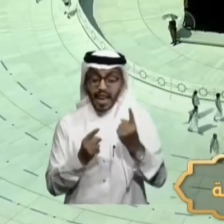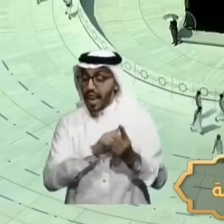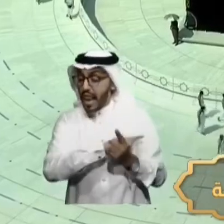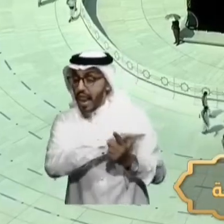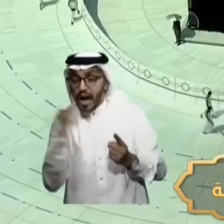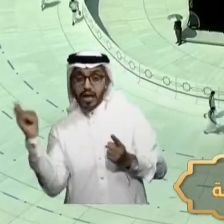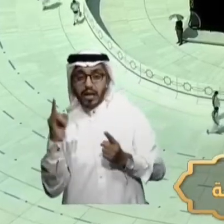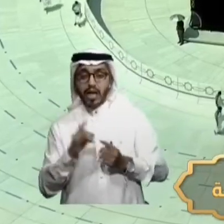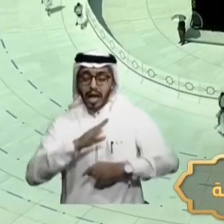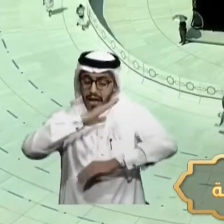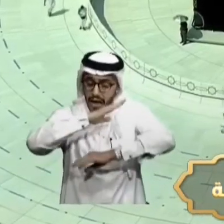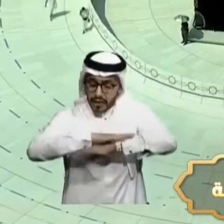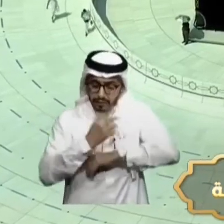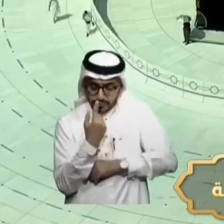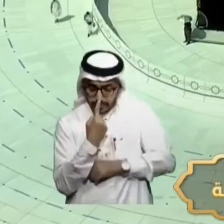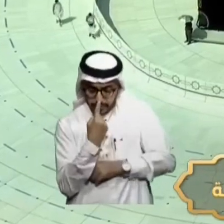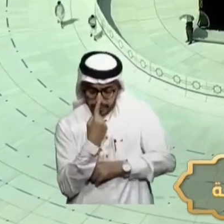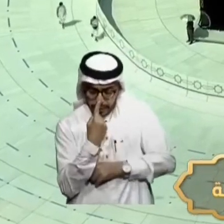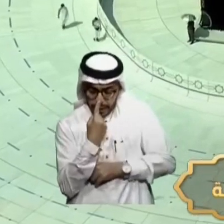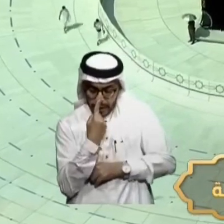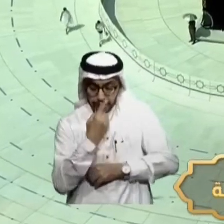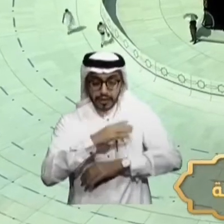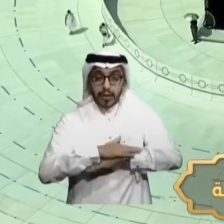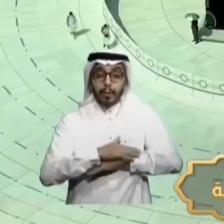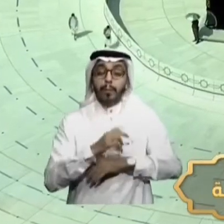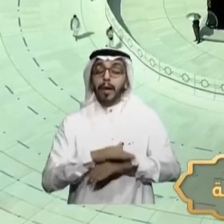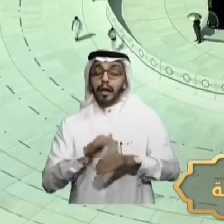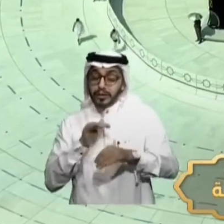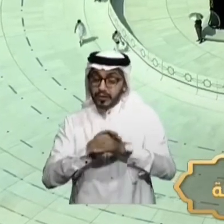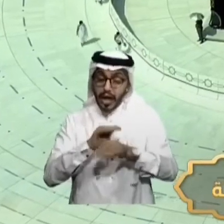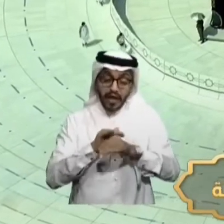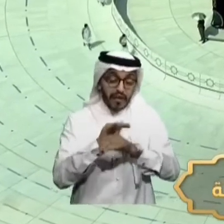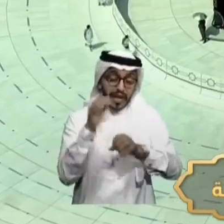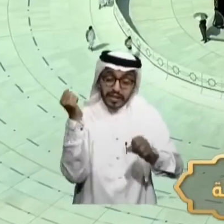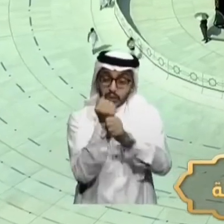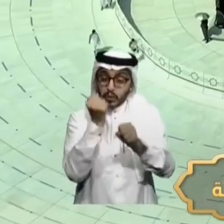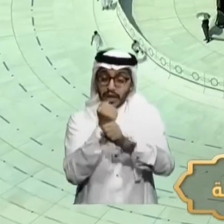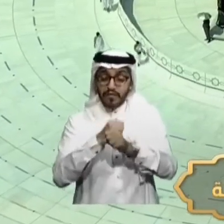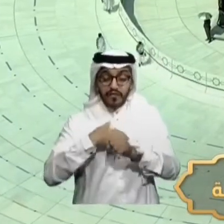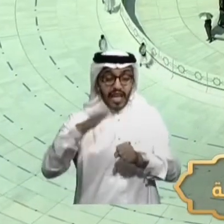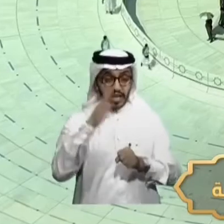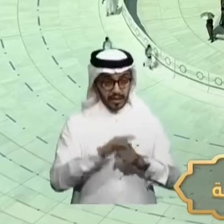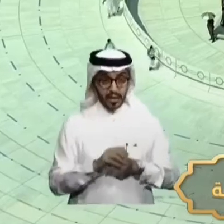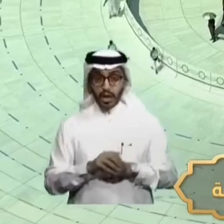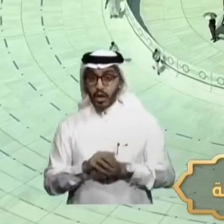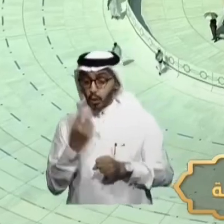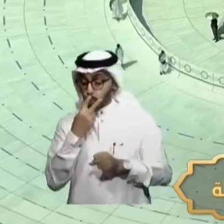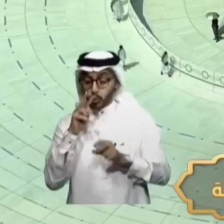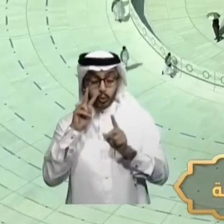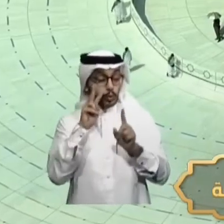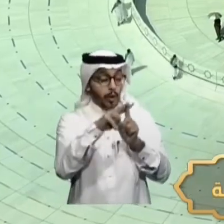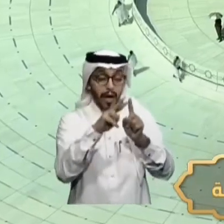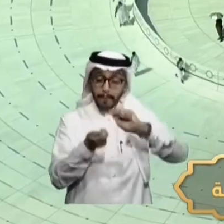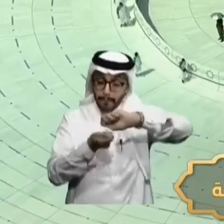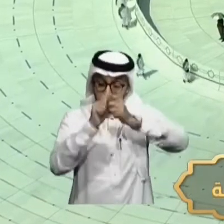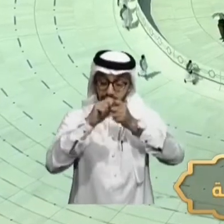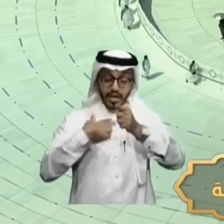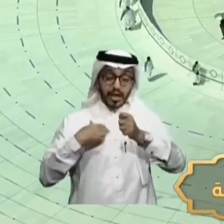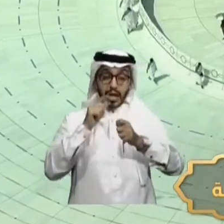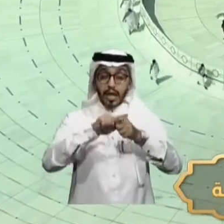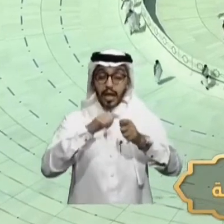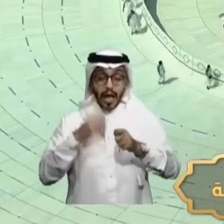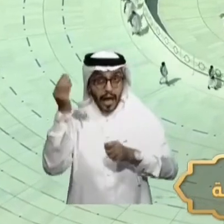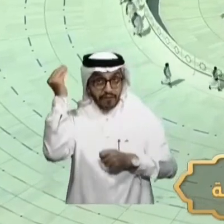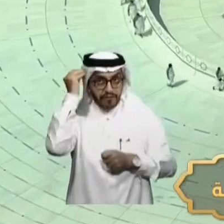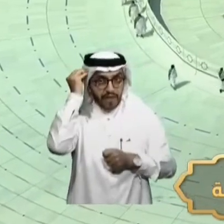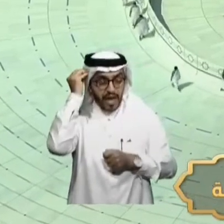والمجازفات وغير المنضبط والمدروس من ردود الأفعال والتصرفات، والنظر في العواقب